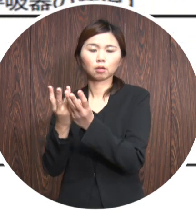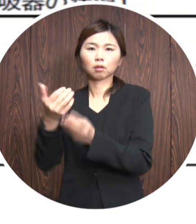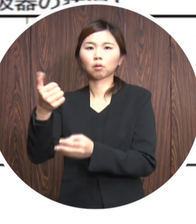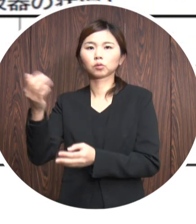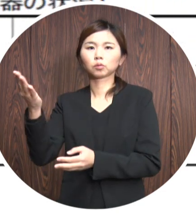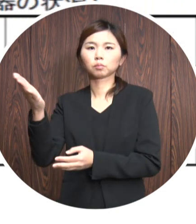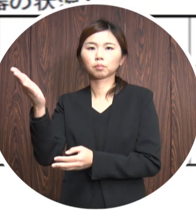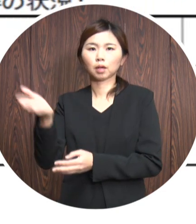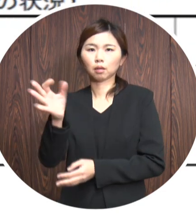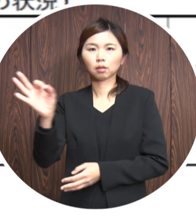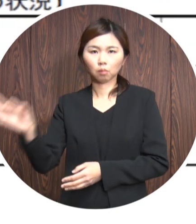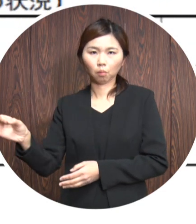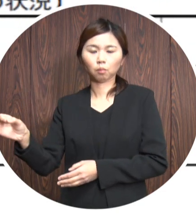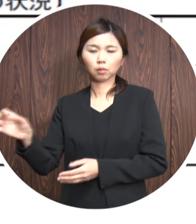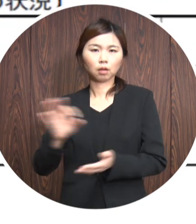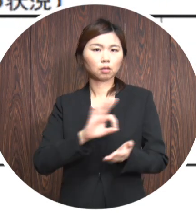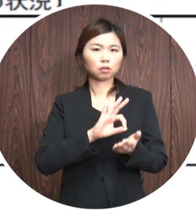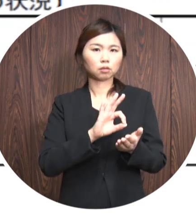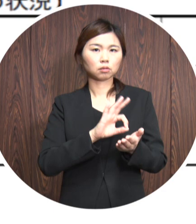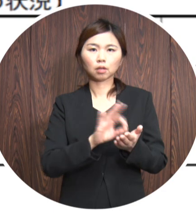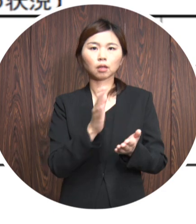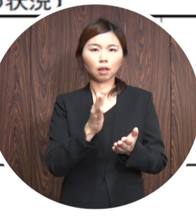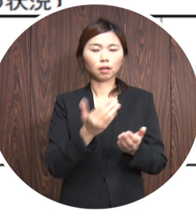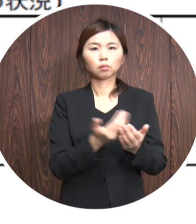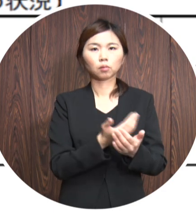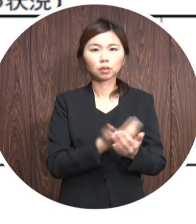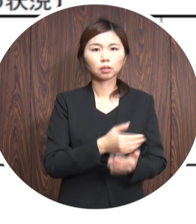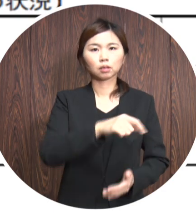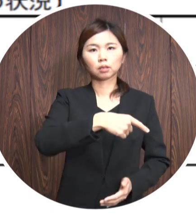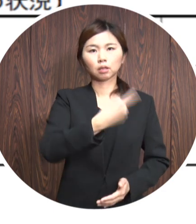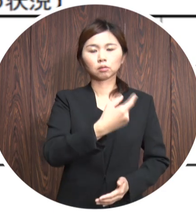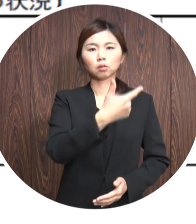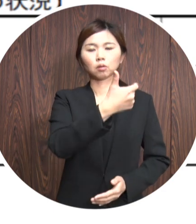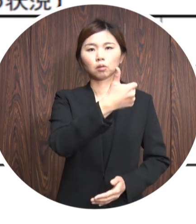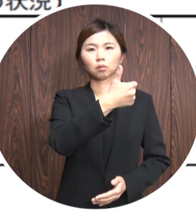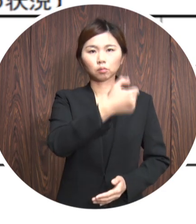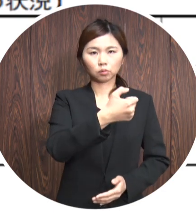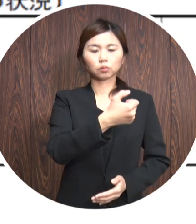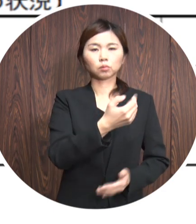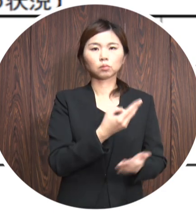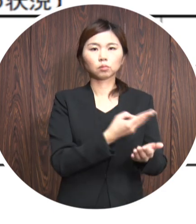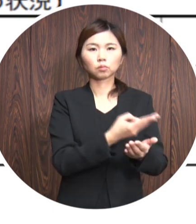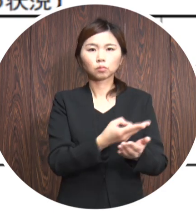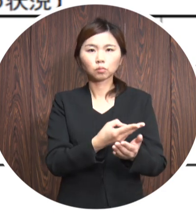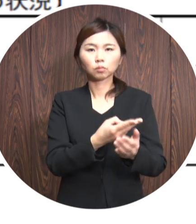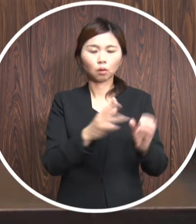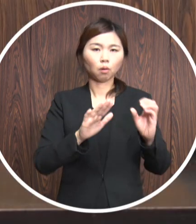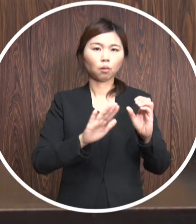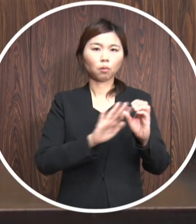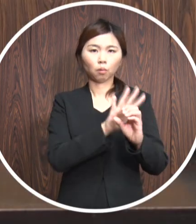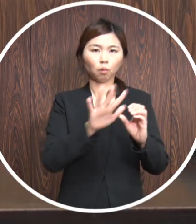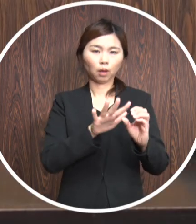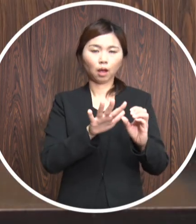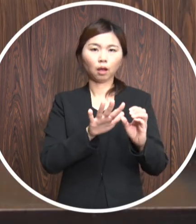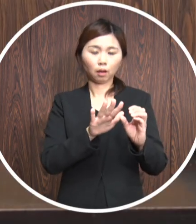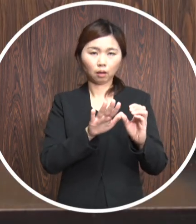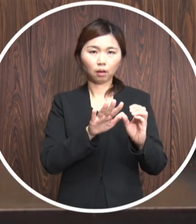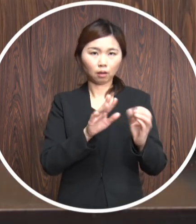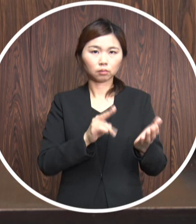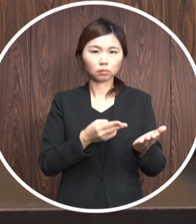稼働していない約150床行い落として当てることができます